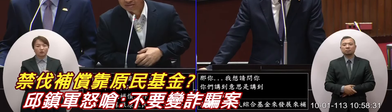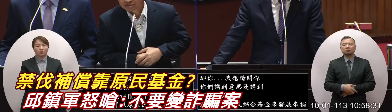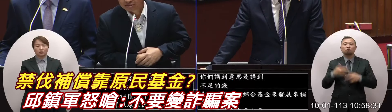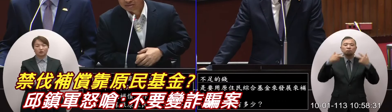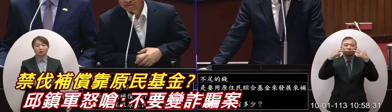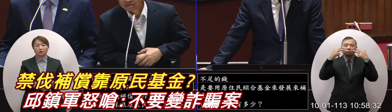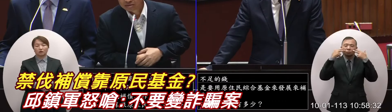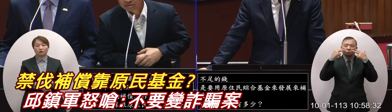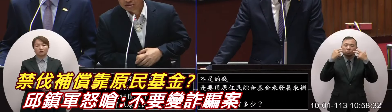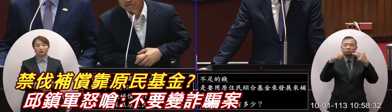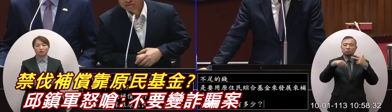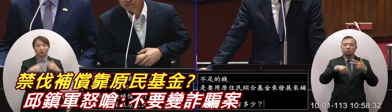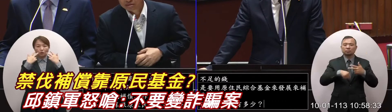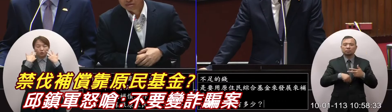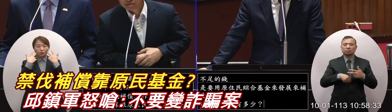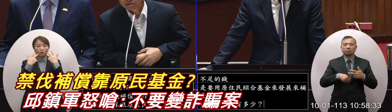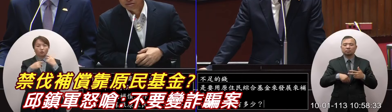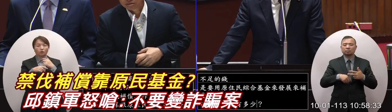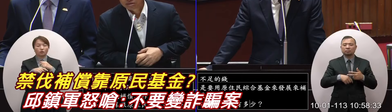民的